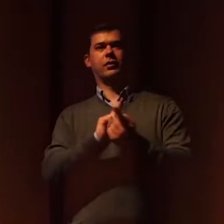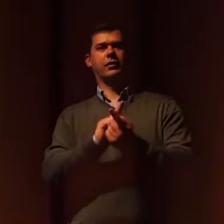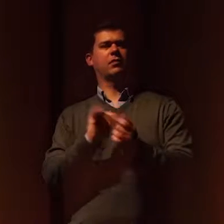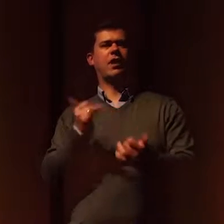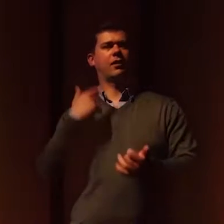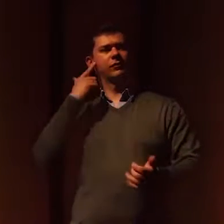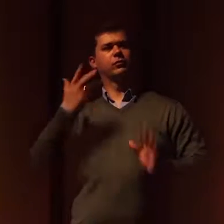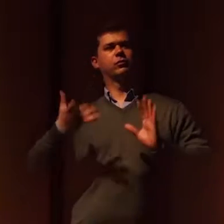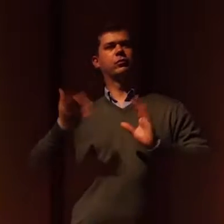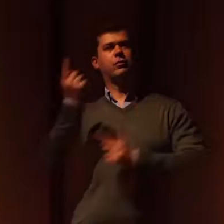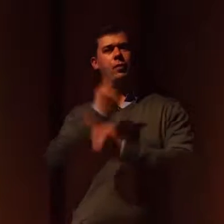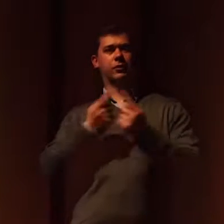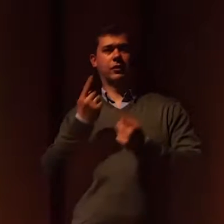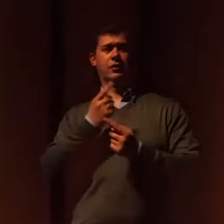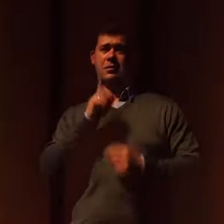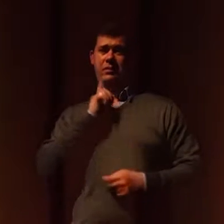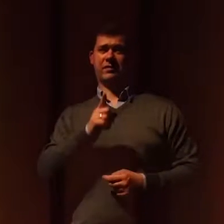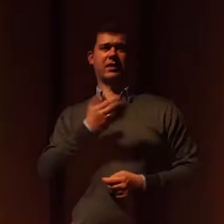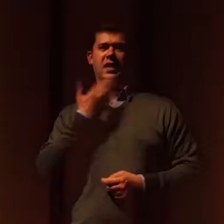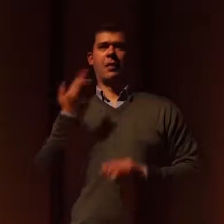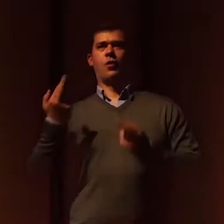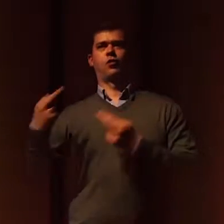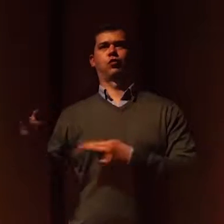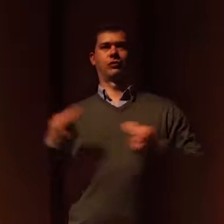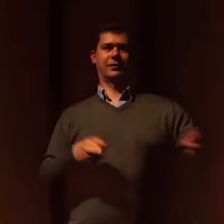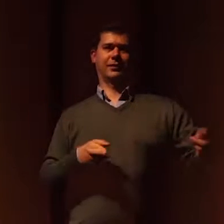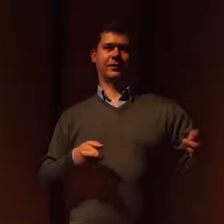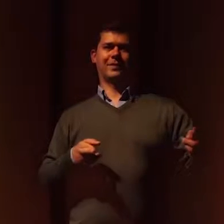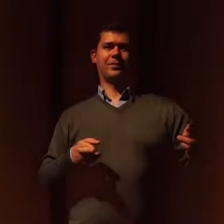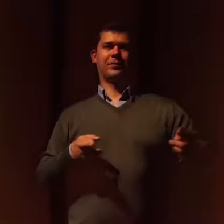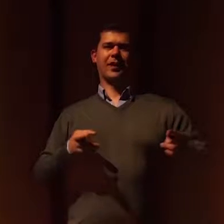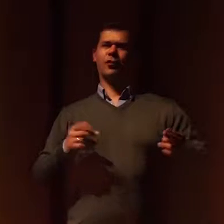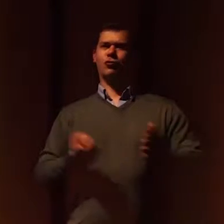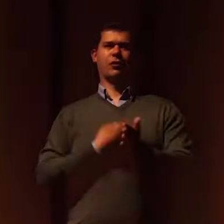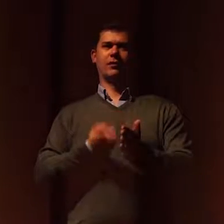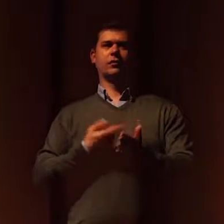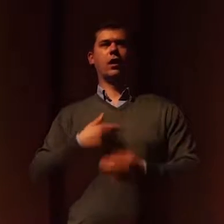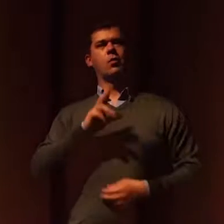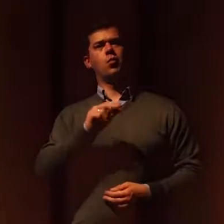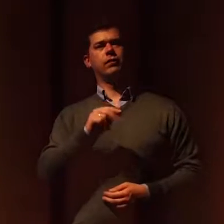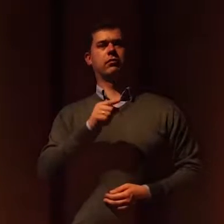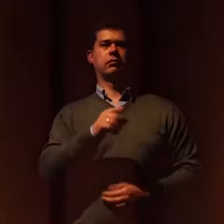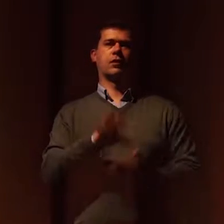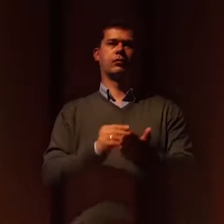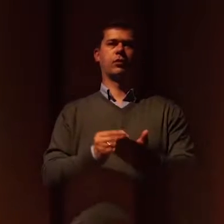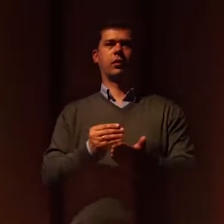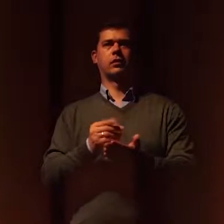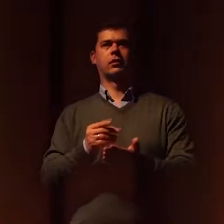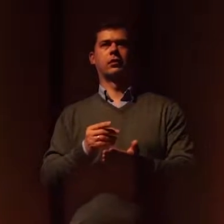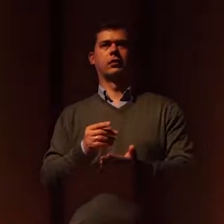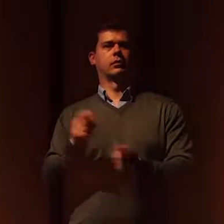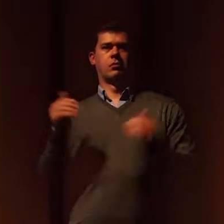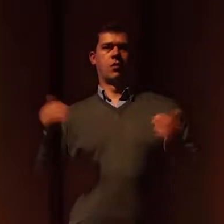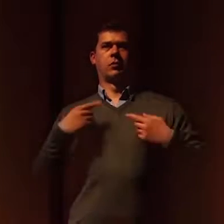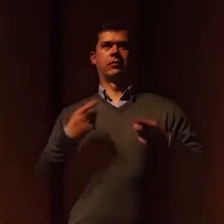taka że to te role nie różnią się tak bardzo to znaczy mówi się często do innych właśnie audytorium często dużo większych